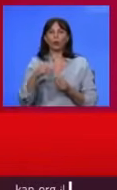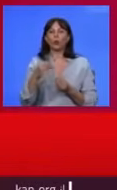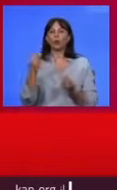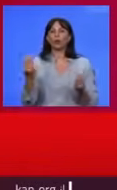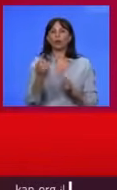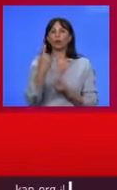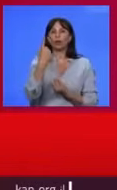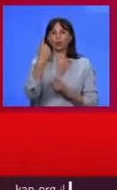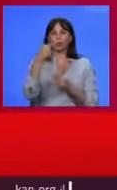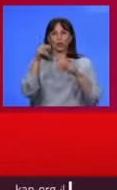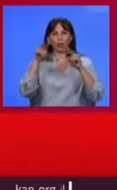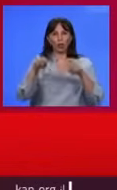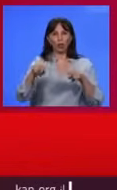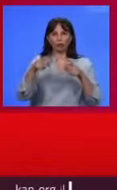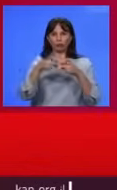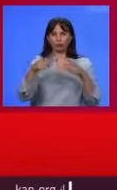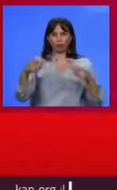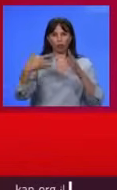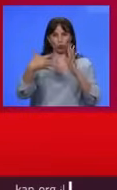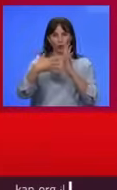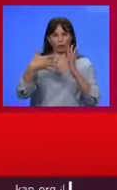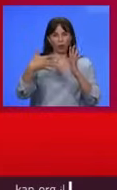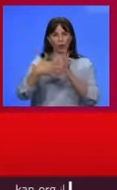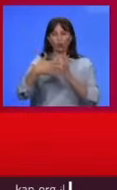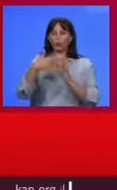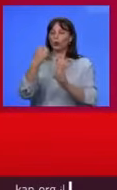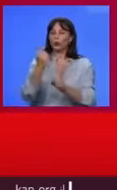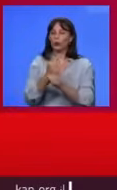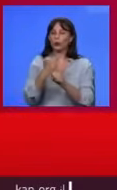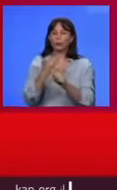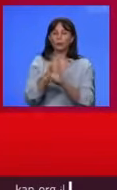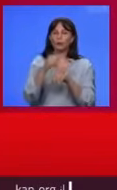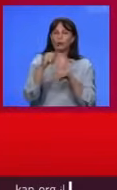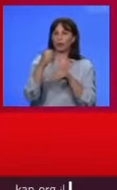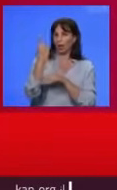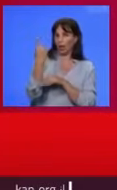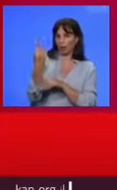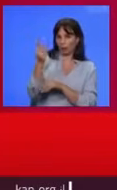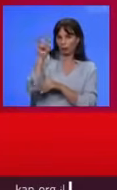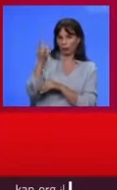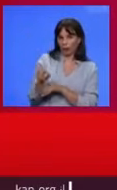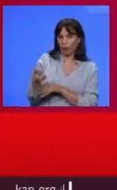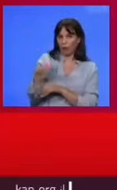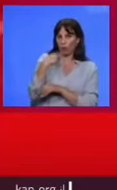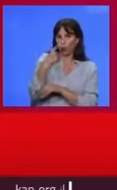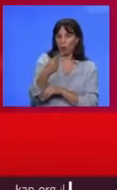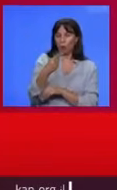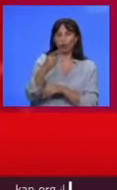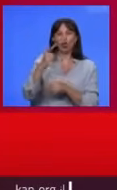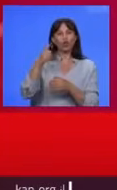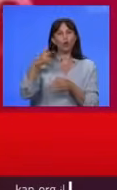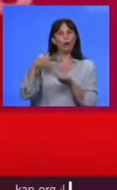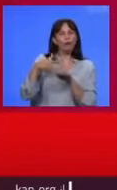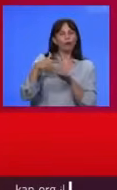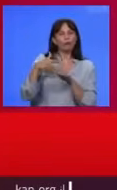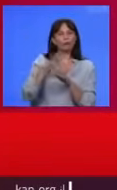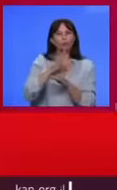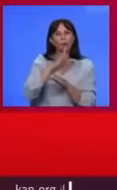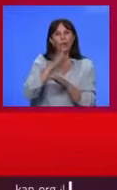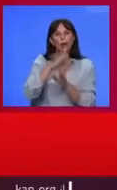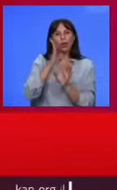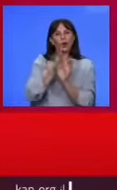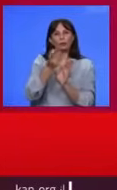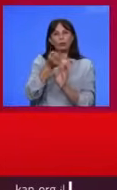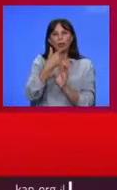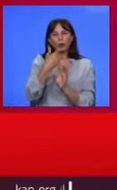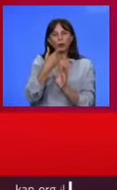סוללה, סוללת בחינה שעושים לכל מועמד שטוען לכאורה להפרעות פסיכיאטריות. הסוללה הזאת היא לא